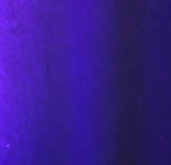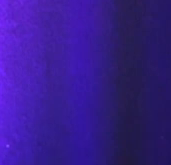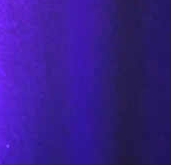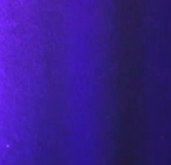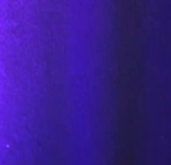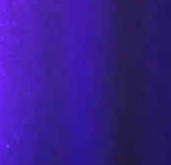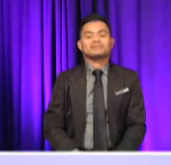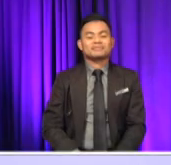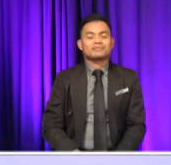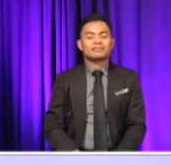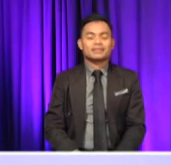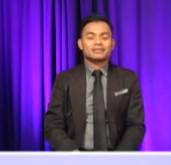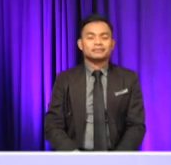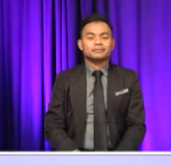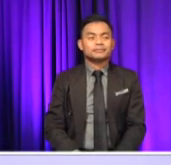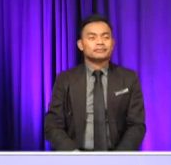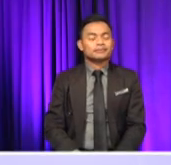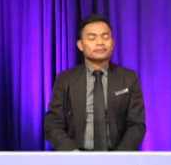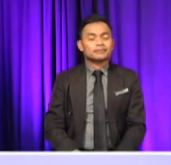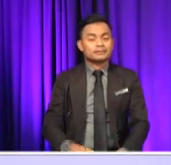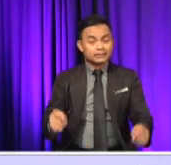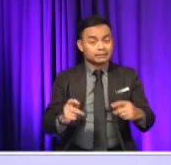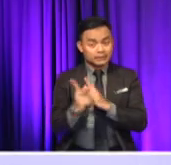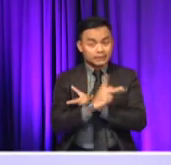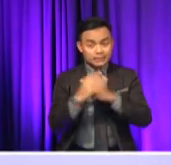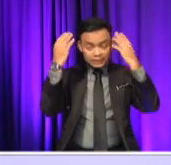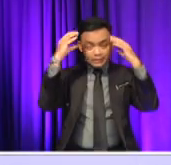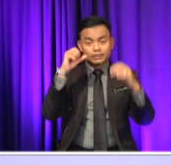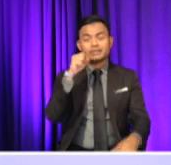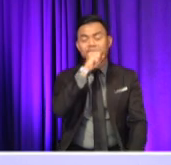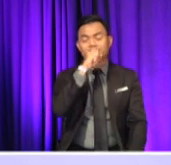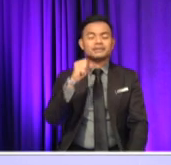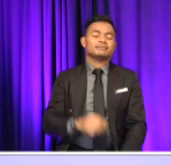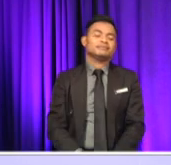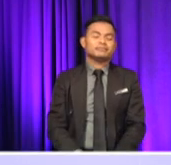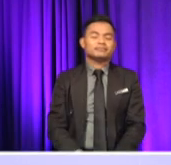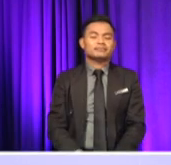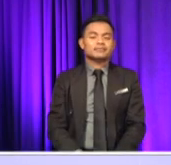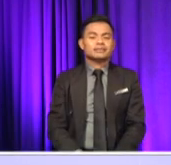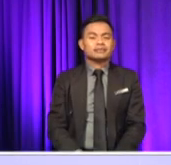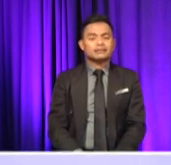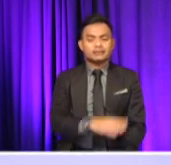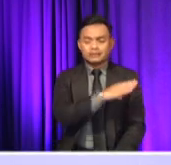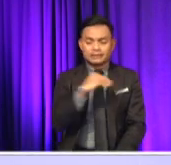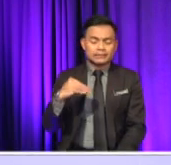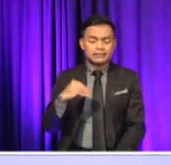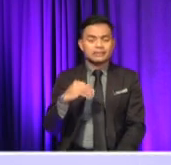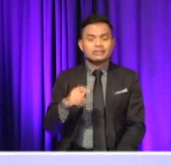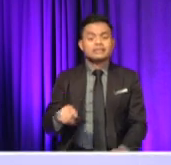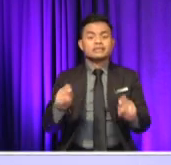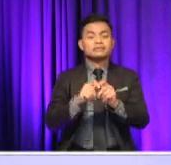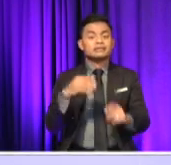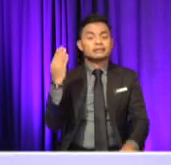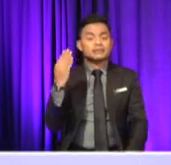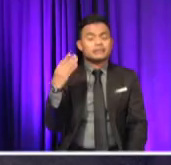Alhamdulillah makasih juga kepada cek gu Saiful yang sudi bersama dengan kita dan seperti biasa kita bersama dengan murid-murid